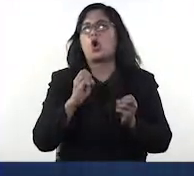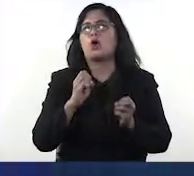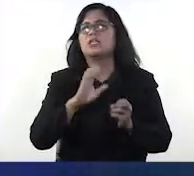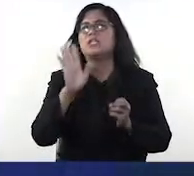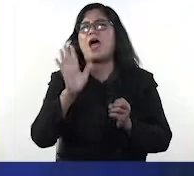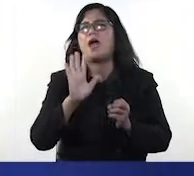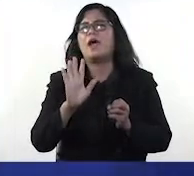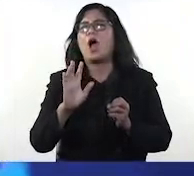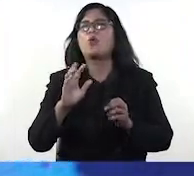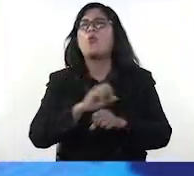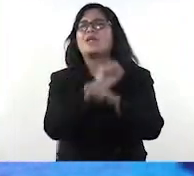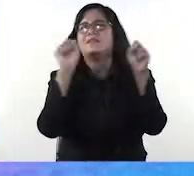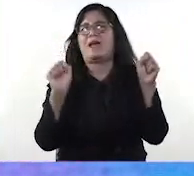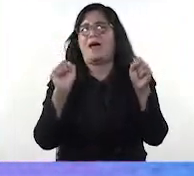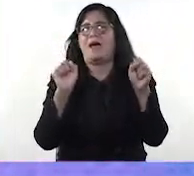pelajari